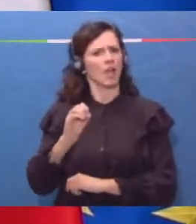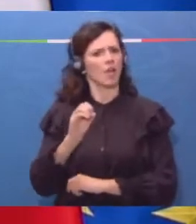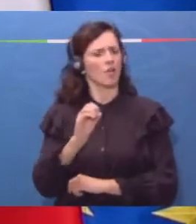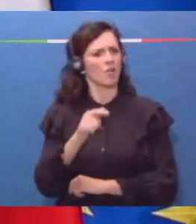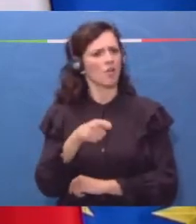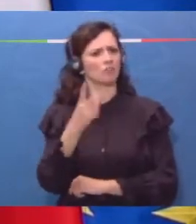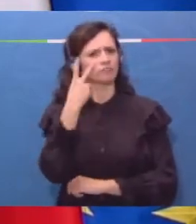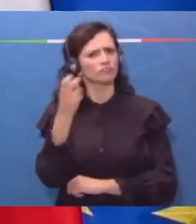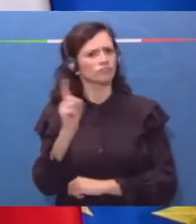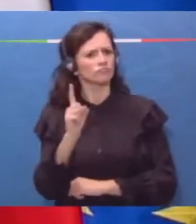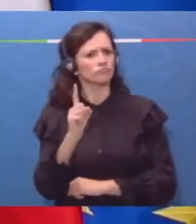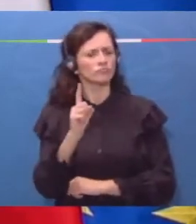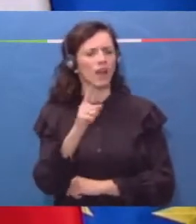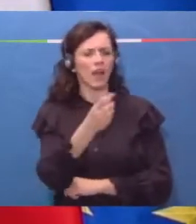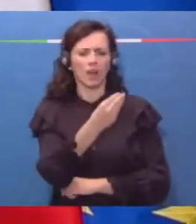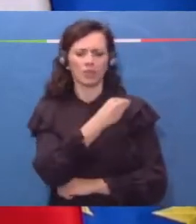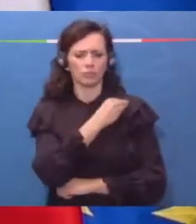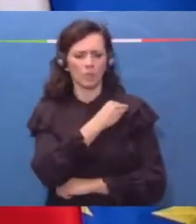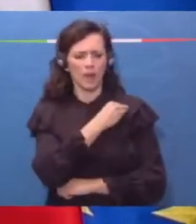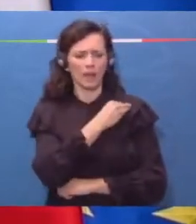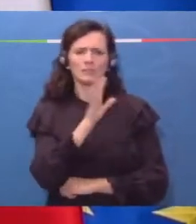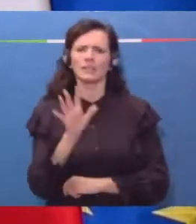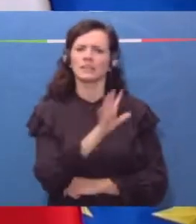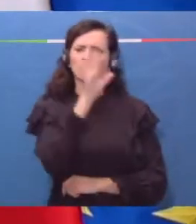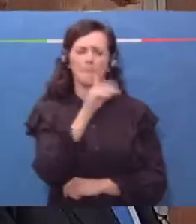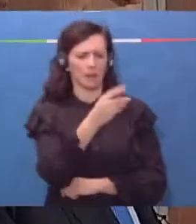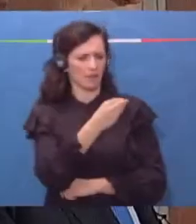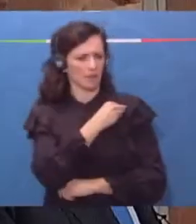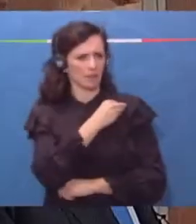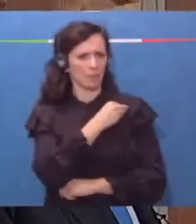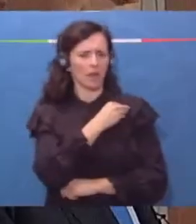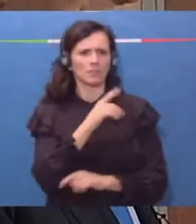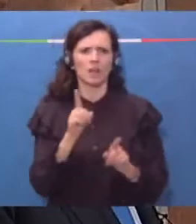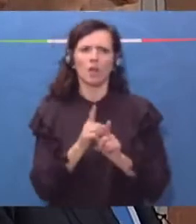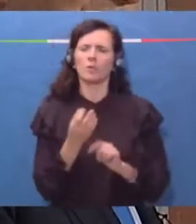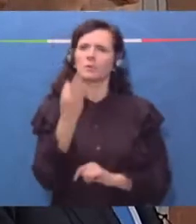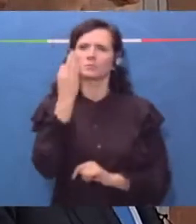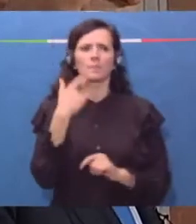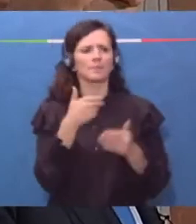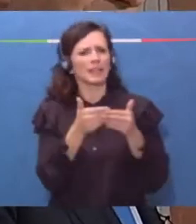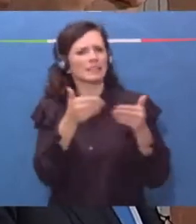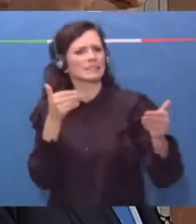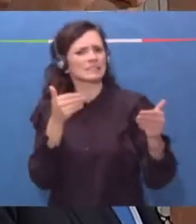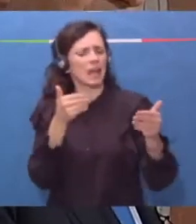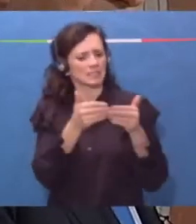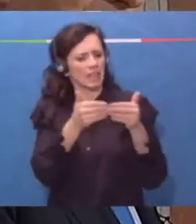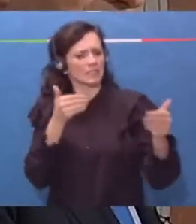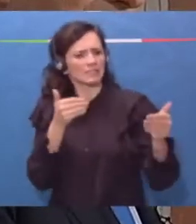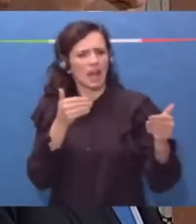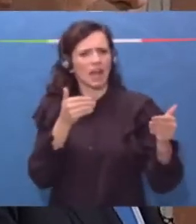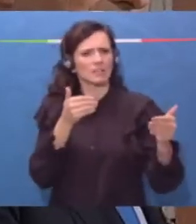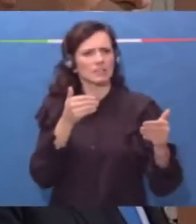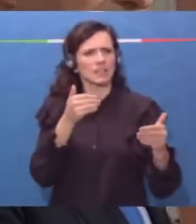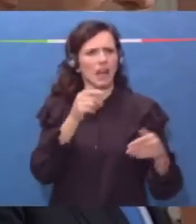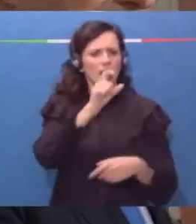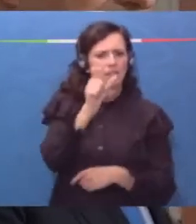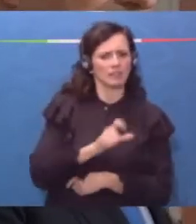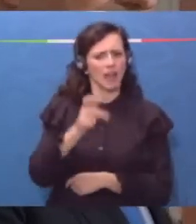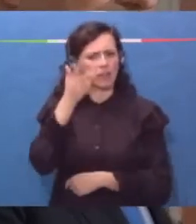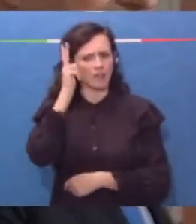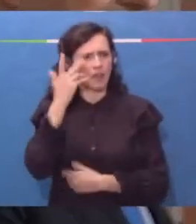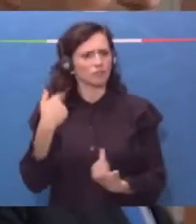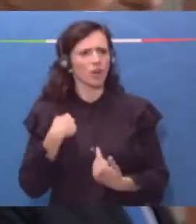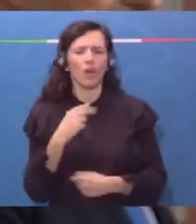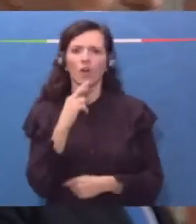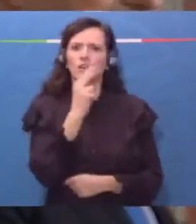Sembrava una domanda che attestava una distanza tra l'Italia e la Francia, a cui io ho risposto, ho